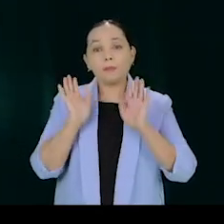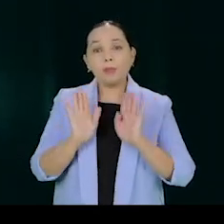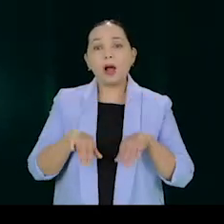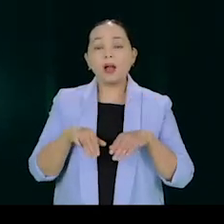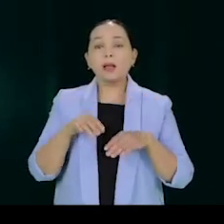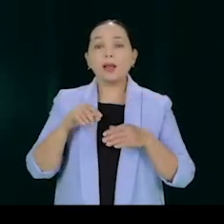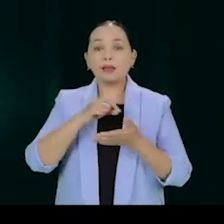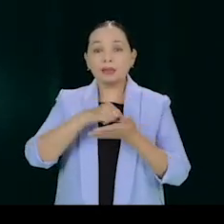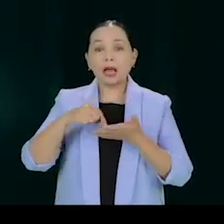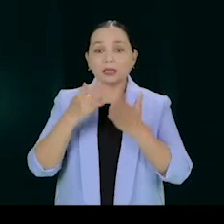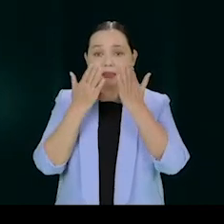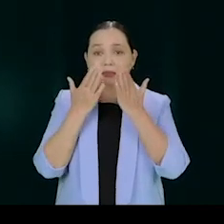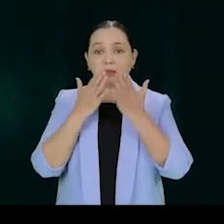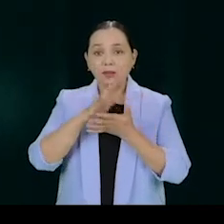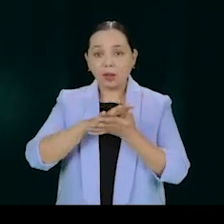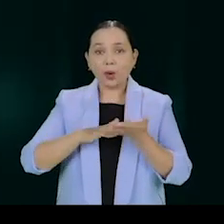Emayla, koya ver, dersini kule ver.